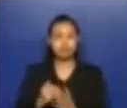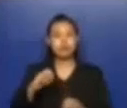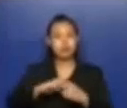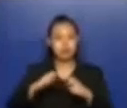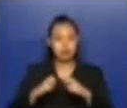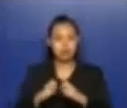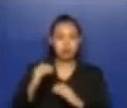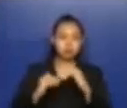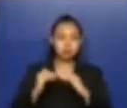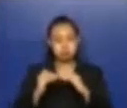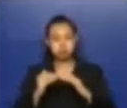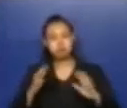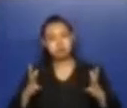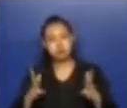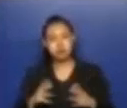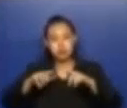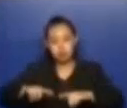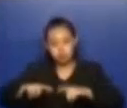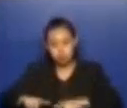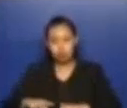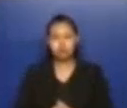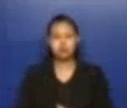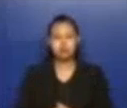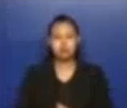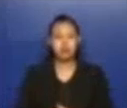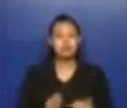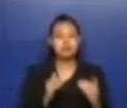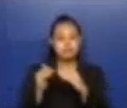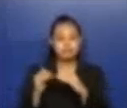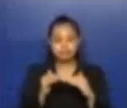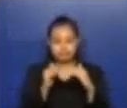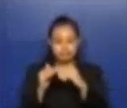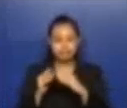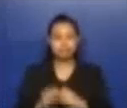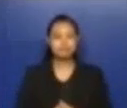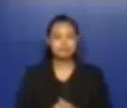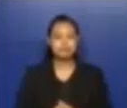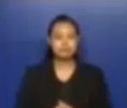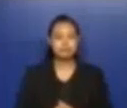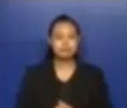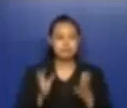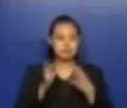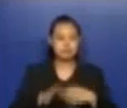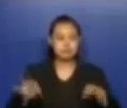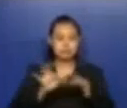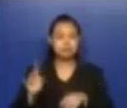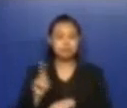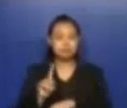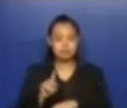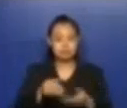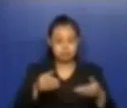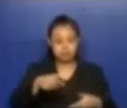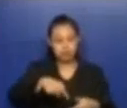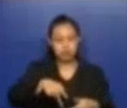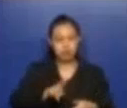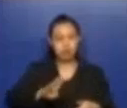ำให้กับพี่น้องประชาชนในแต่ละพื้นที่ได้โดยเท่าเทียมกันนั้นเครื่องมือสำคัญก็คือพระราชบัญญัติ